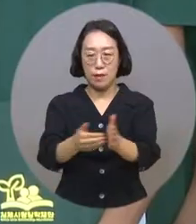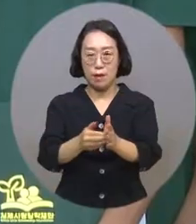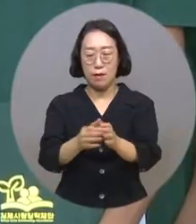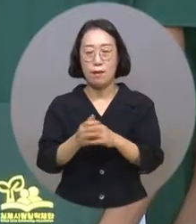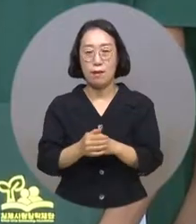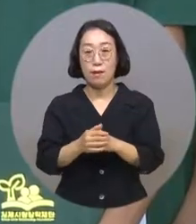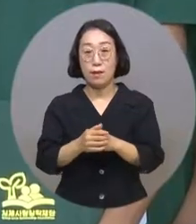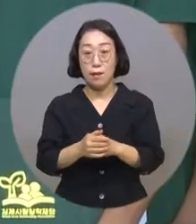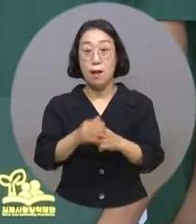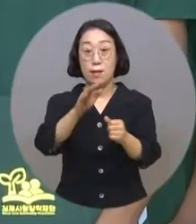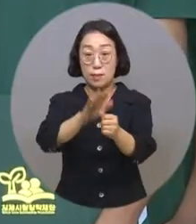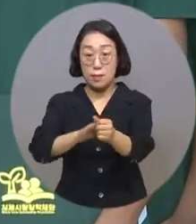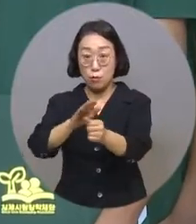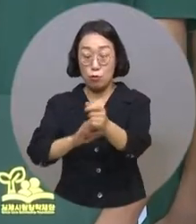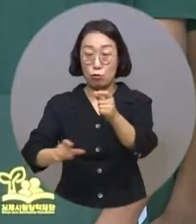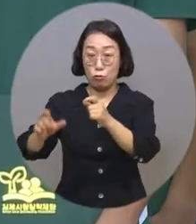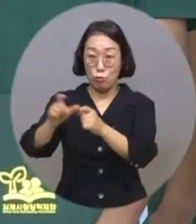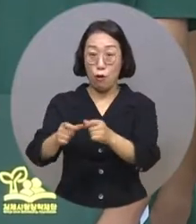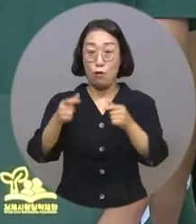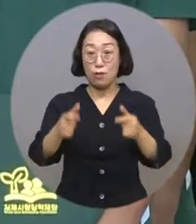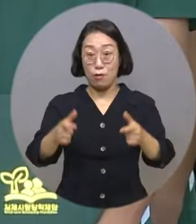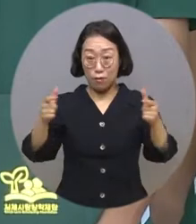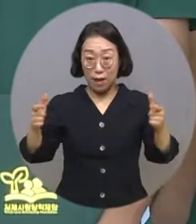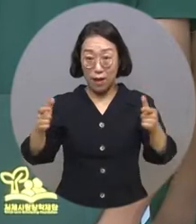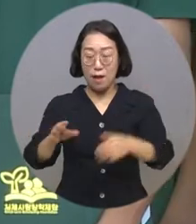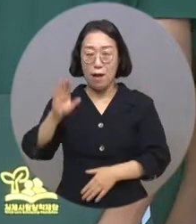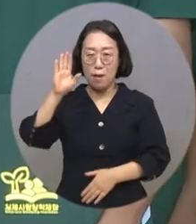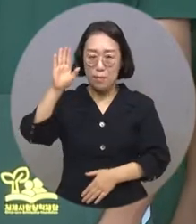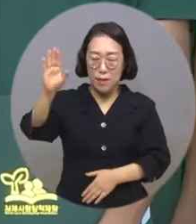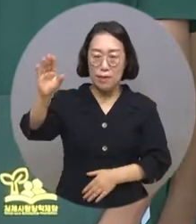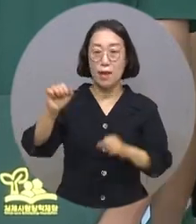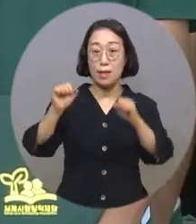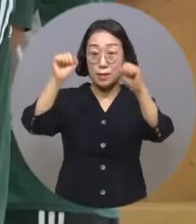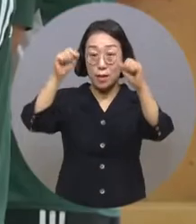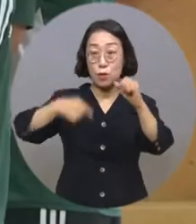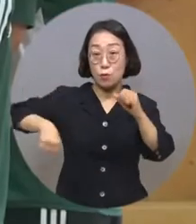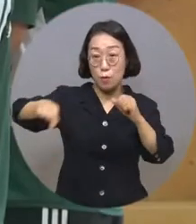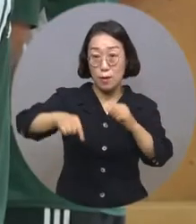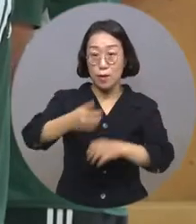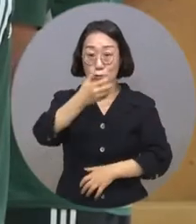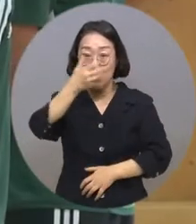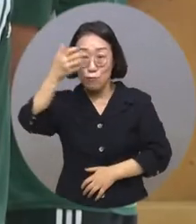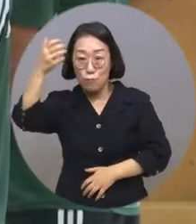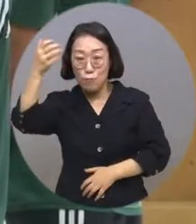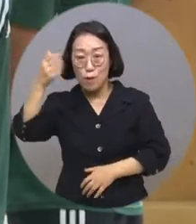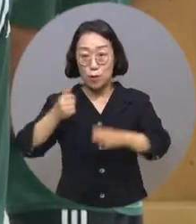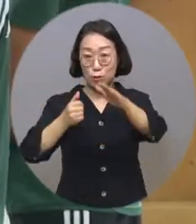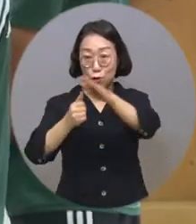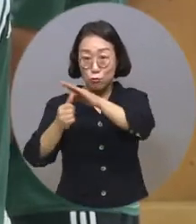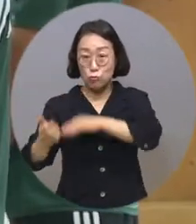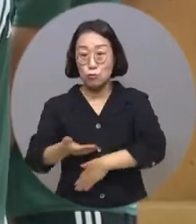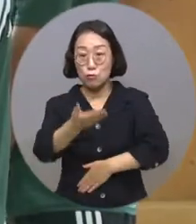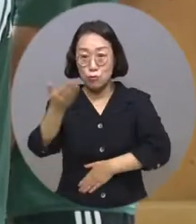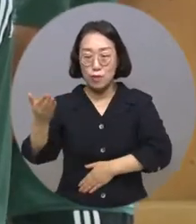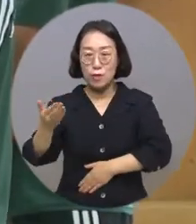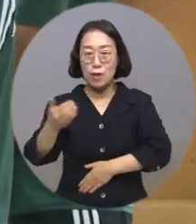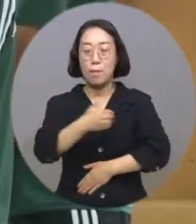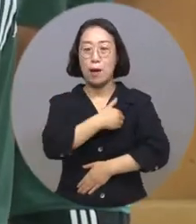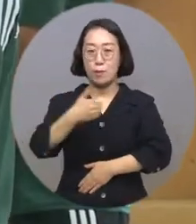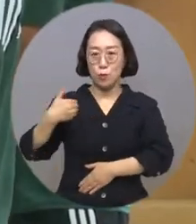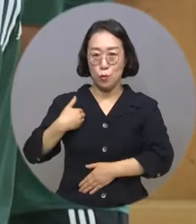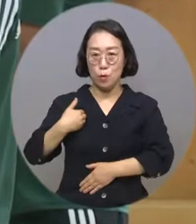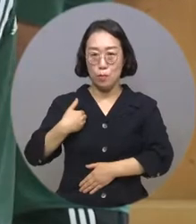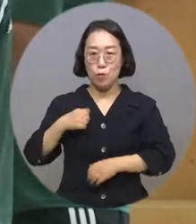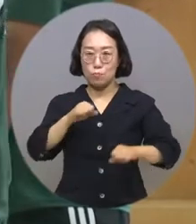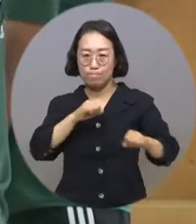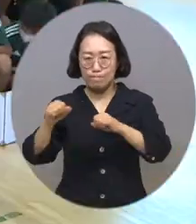이러한 지원이 더욱 풍성해져 체육계의 미래를 이끌 지역 내 체육꿈나무들이 부족함 없이 운동에 전념할 수